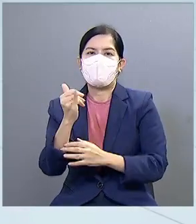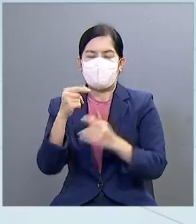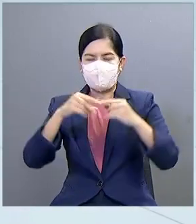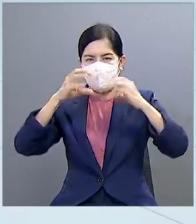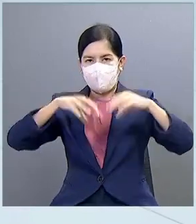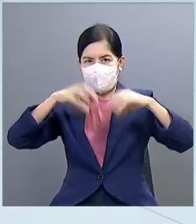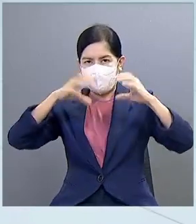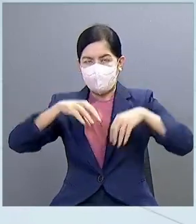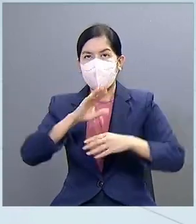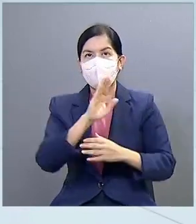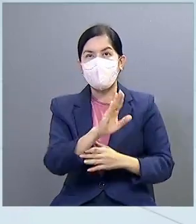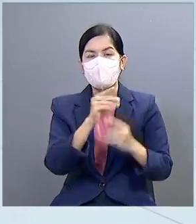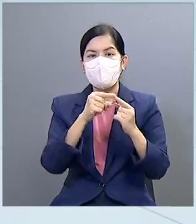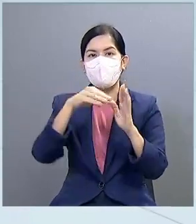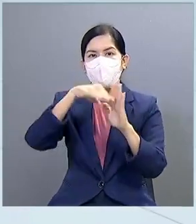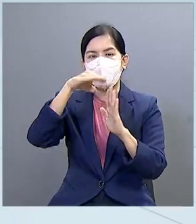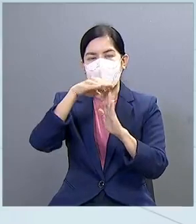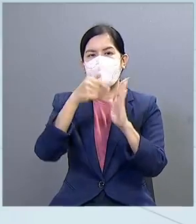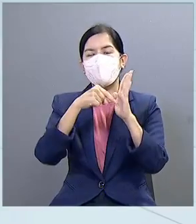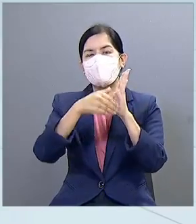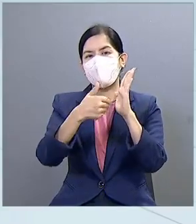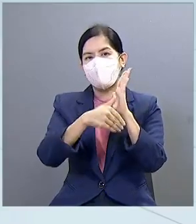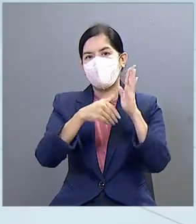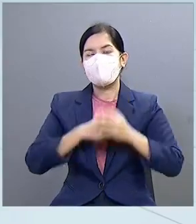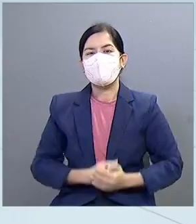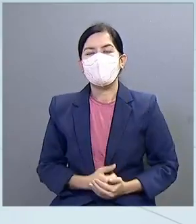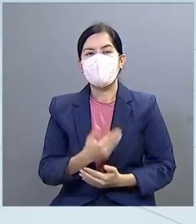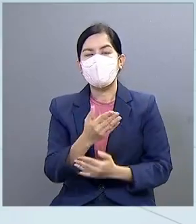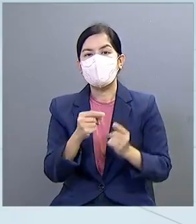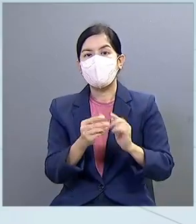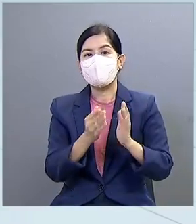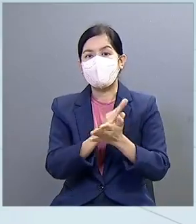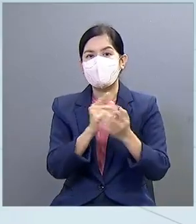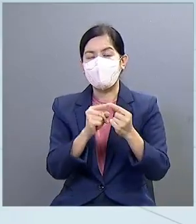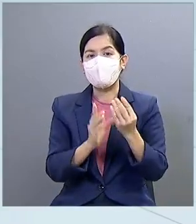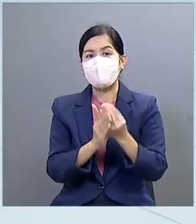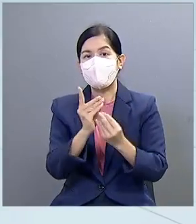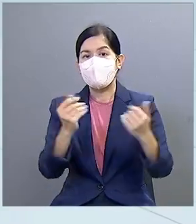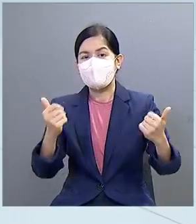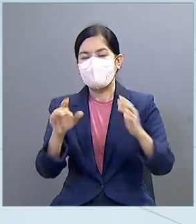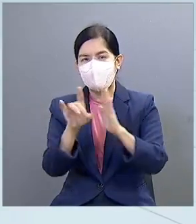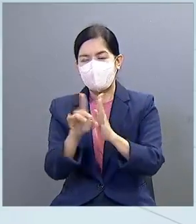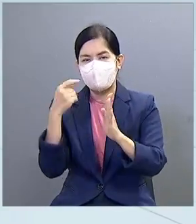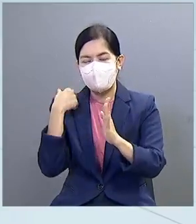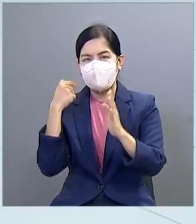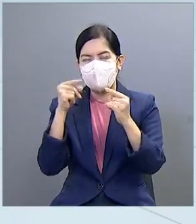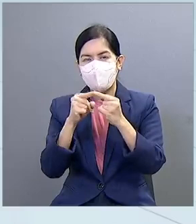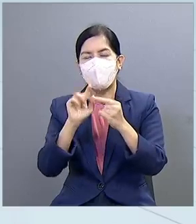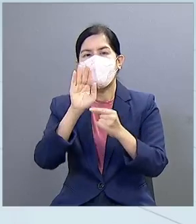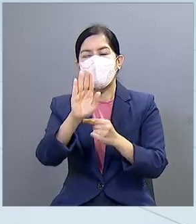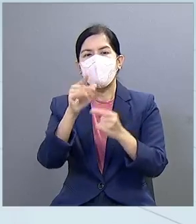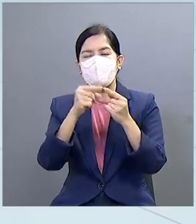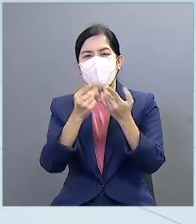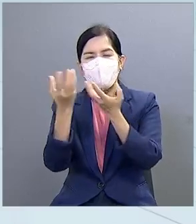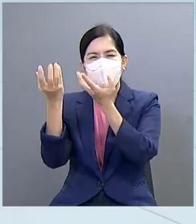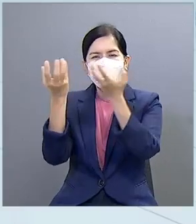ที่ภาคเหนือแล้วก็ภาคตะวันออกนะคะหลังจากนั้นค่ะในช่วงสุดสัปดาห์นี้นะคะร่องมรสุมรั้วแนวของเมฆฝนนี้จะเคลื่อนตัวกลับลงมานะคะมาพา